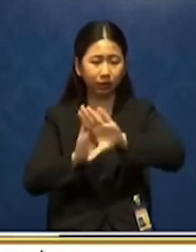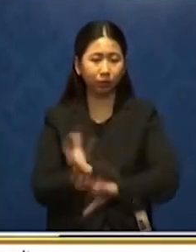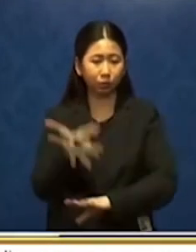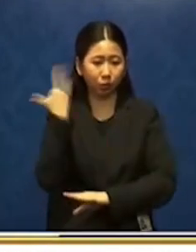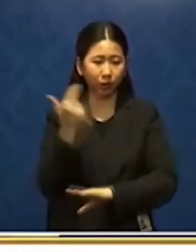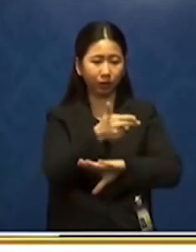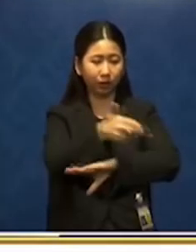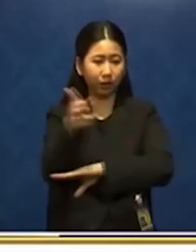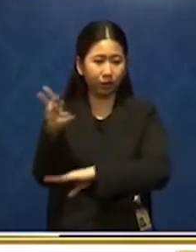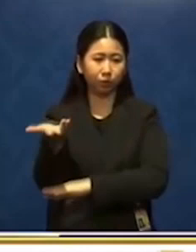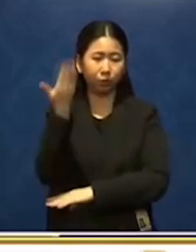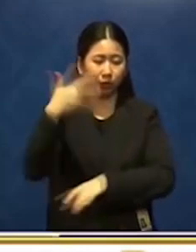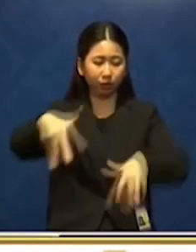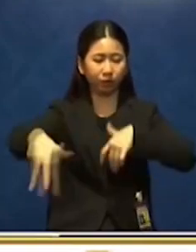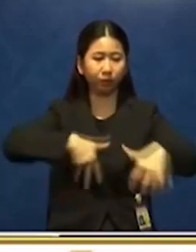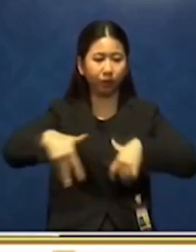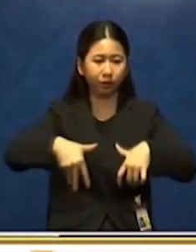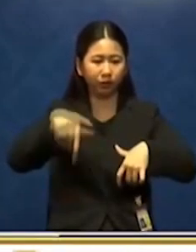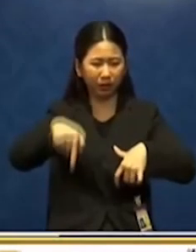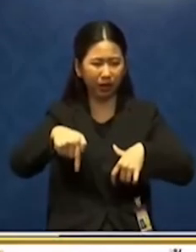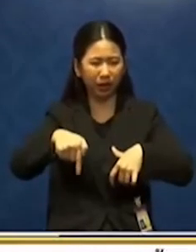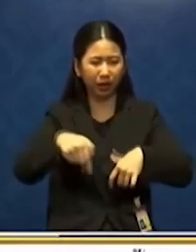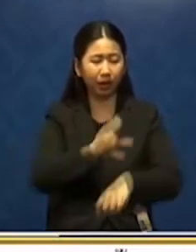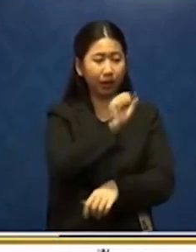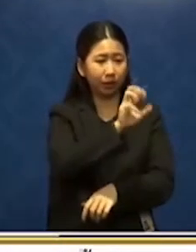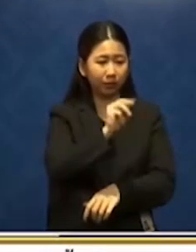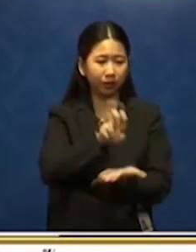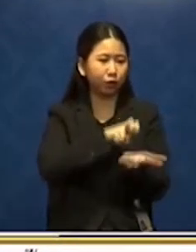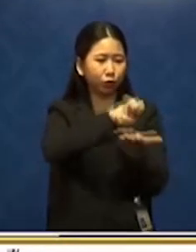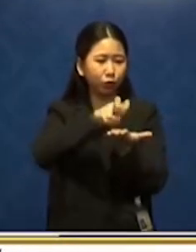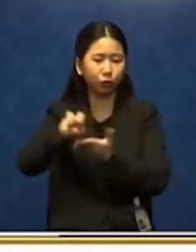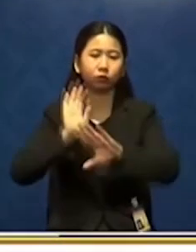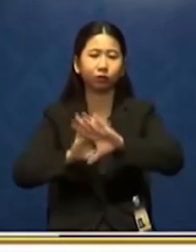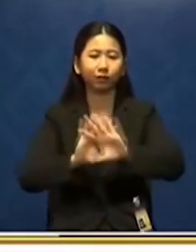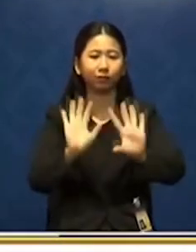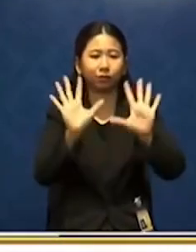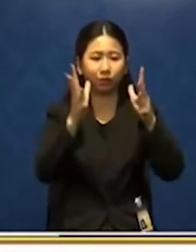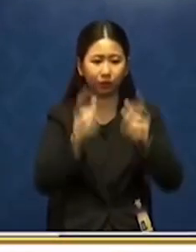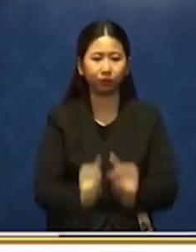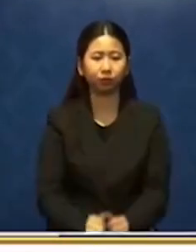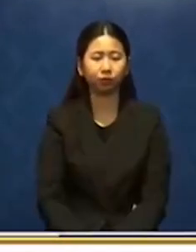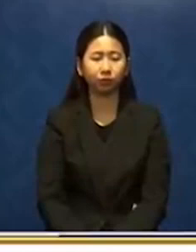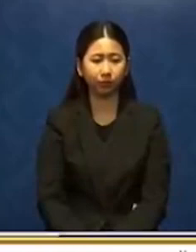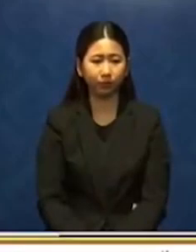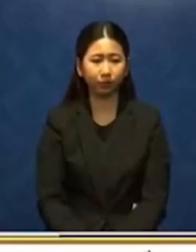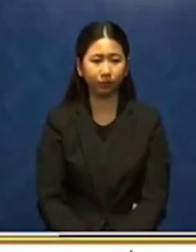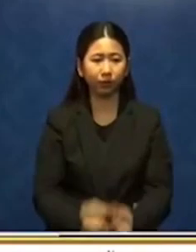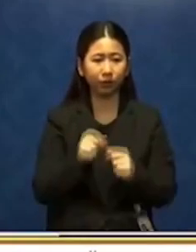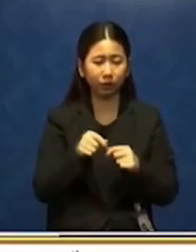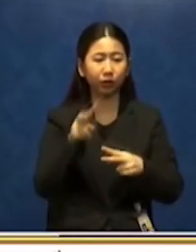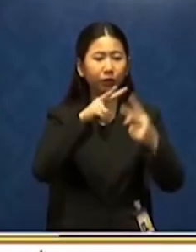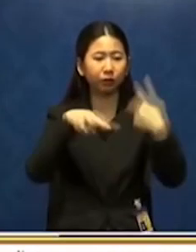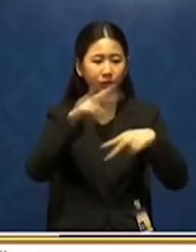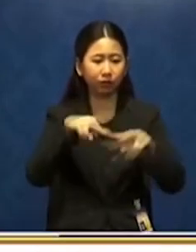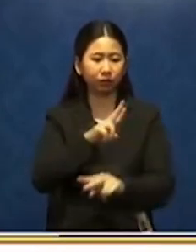นั้นก็เป็นอีกเหตุการณ์นึงนะครับที่ประชาชนในพื้นที่ไม่ได้รับการแจ้งเตือนผ่าน SMSจากหน่วยงานรัฐจะต้องอาศัยระบบแจ้งเตือนภัยจากเอกชนหรือการค้นหาข้อมูล